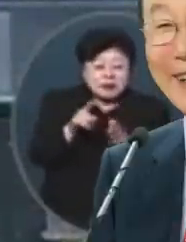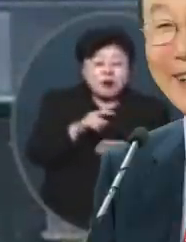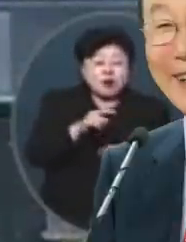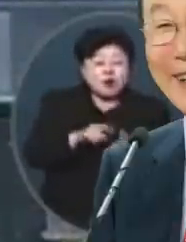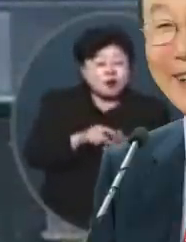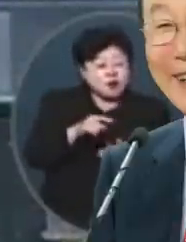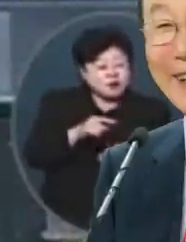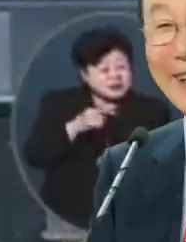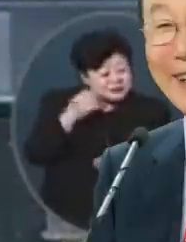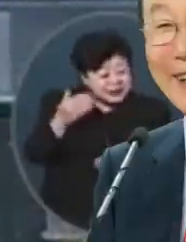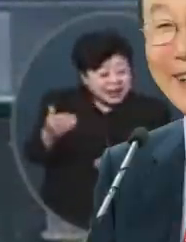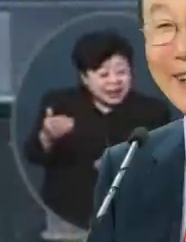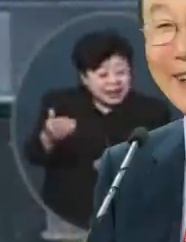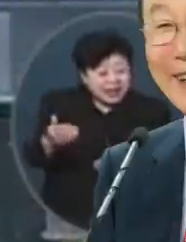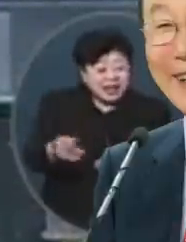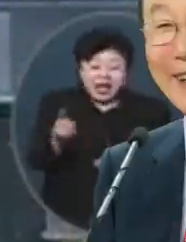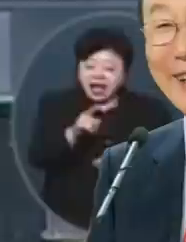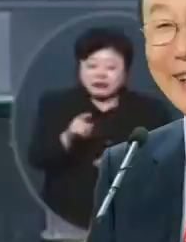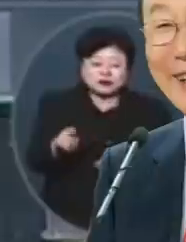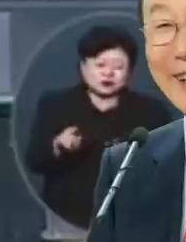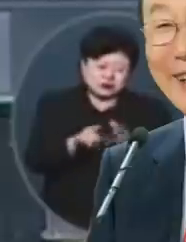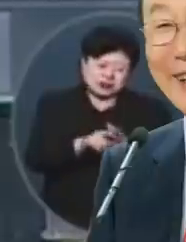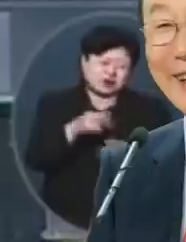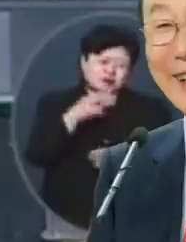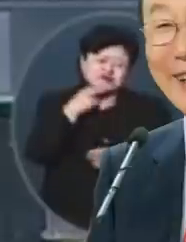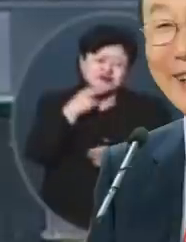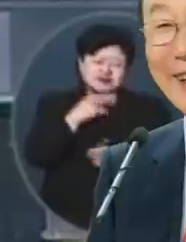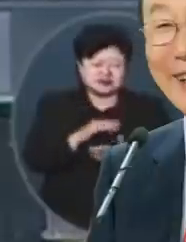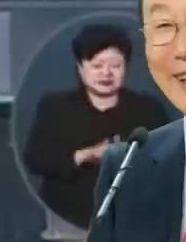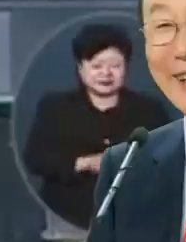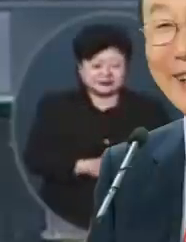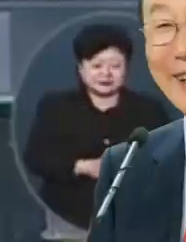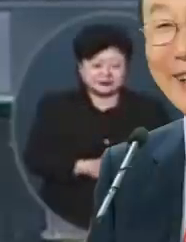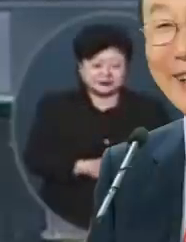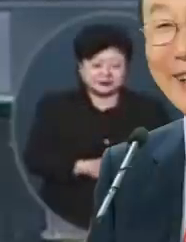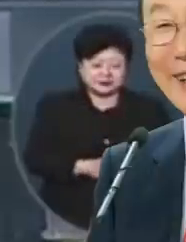것입니까? 아무것도 못 믿는 것입니다.